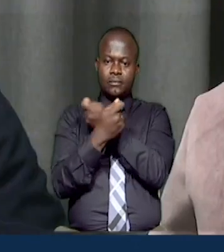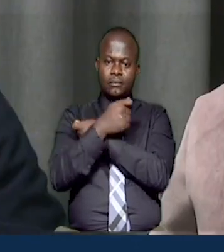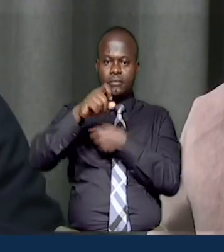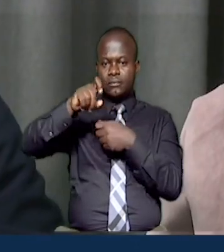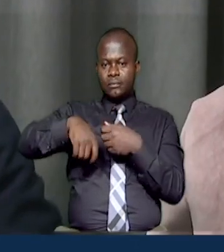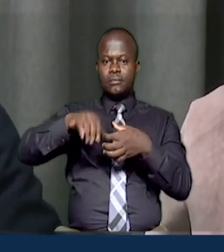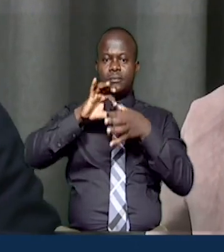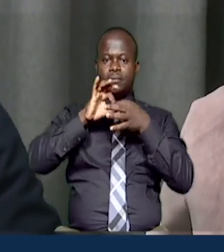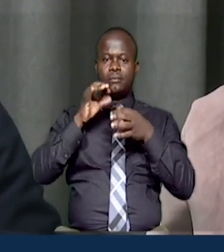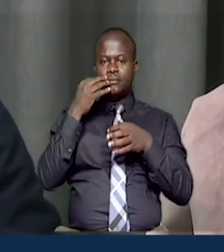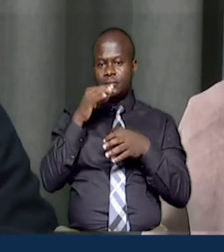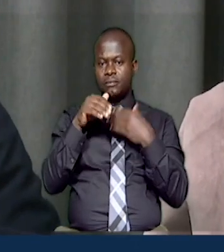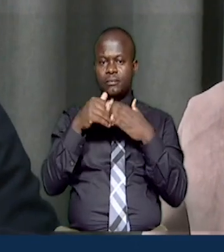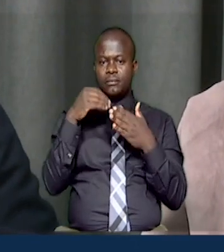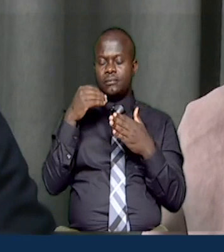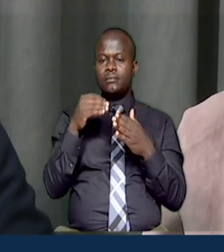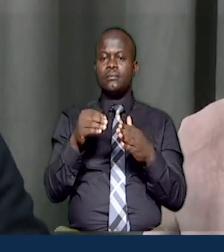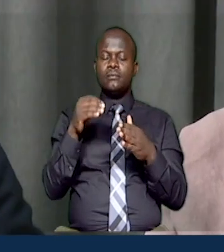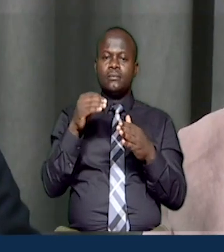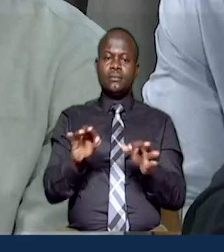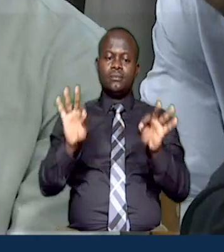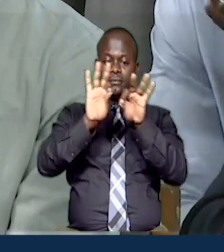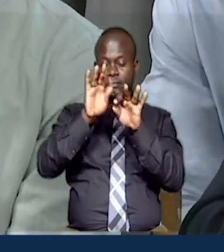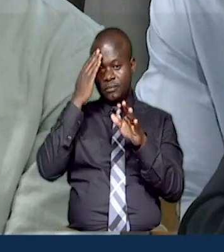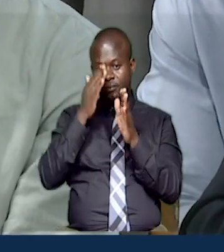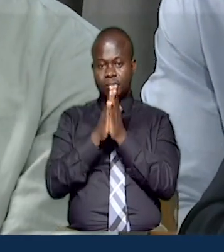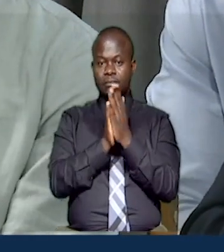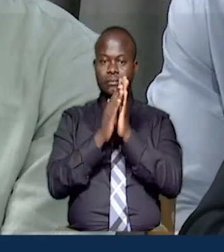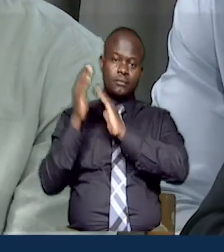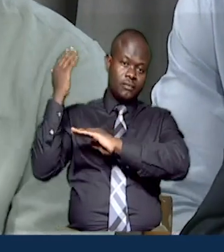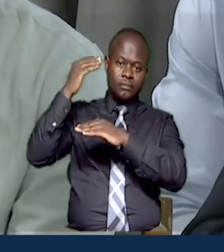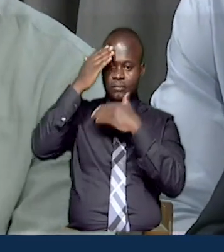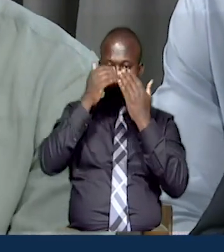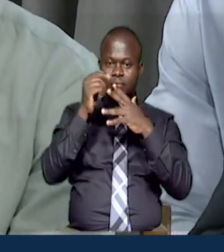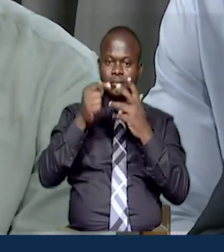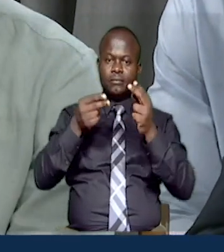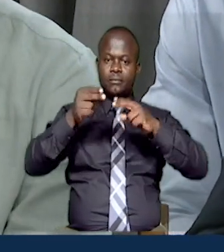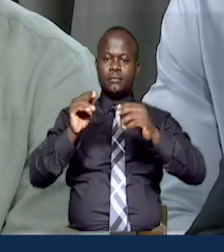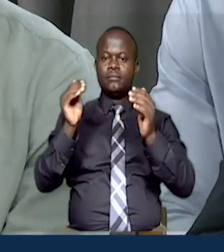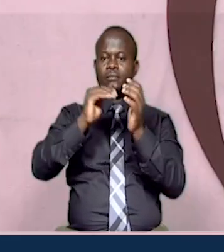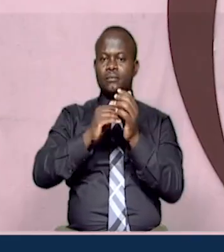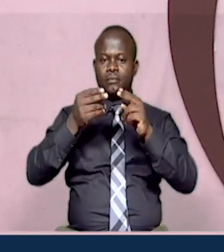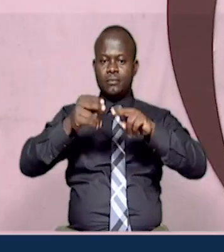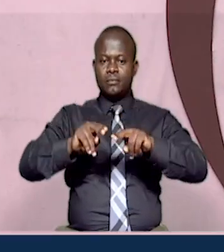Afurika n'Ufaransa ari ngombwa ko abantu banamenya amateka yahise kugira ngo ibyabaye bitazongera kuba.